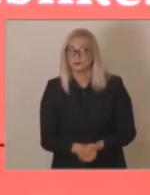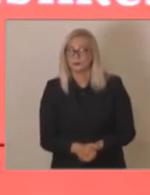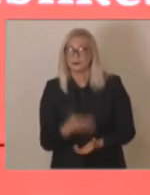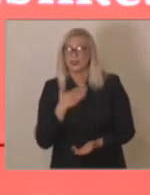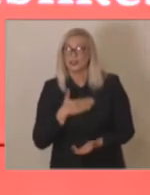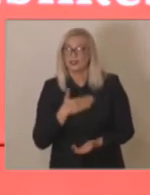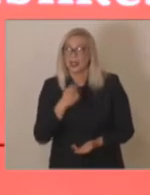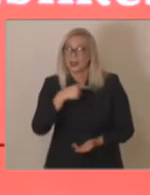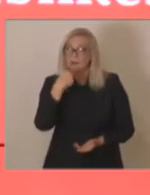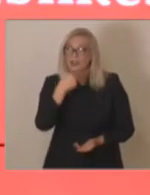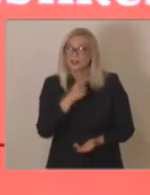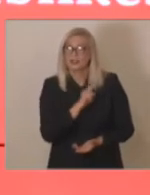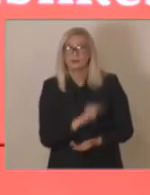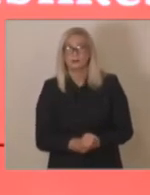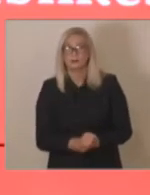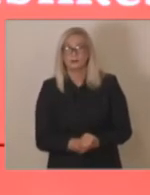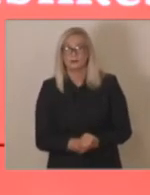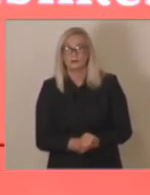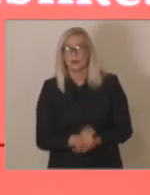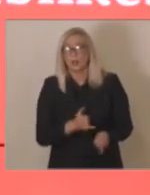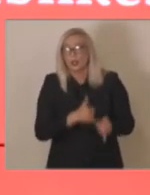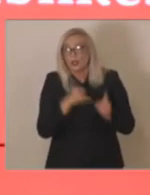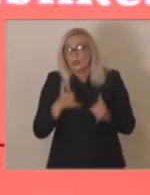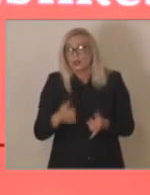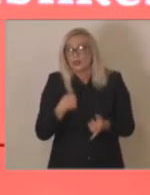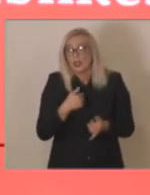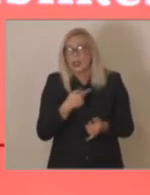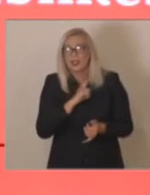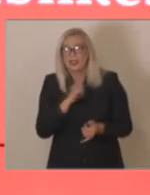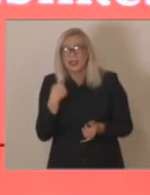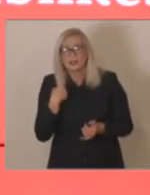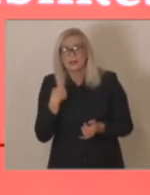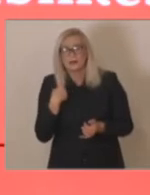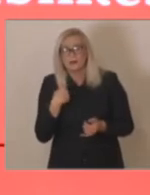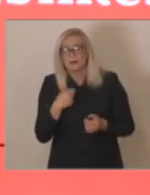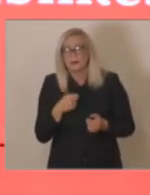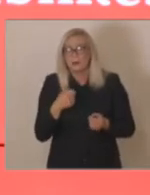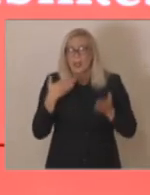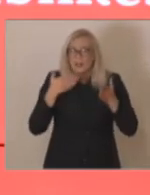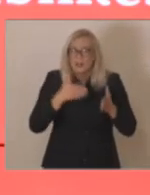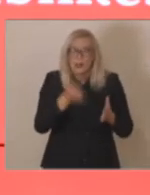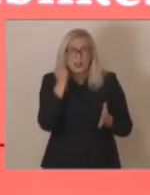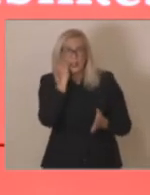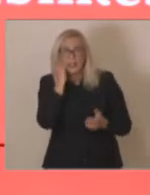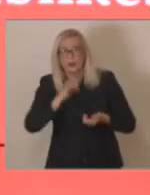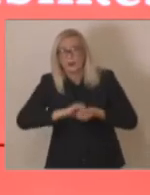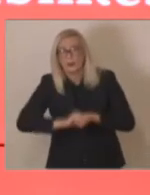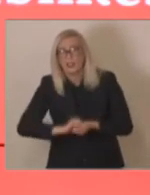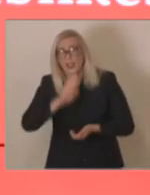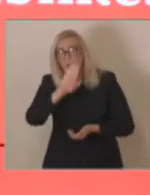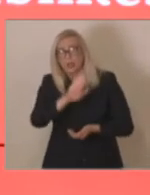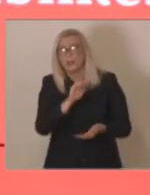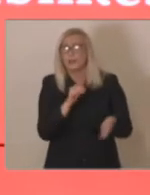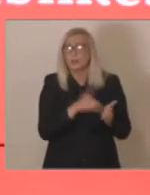сакам да кажам дека до сега не сме обраќали доволно внимание на ромската заедница и на нивните